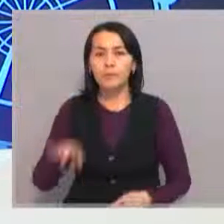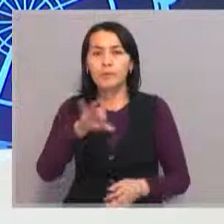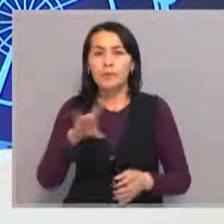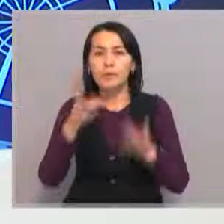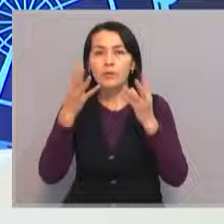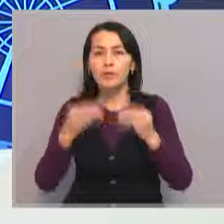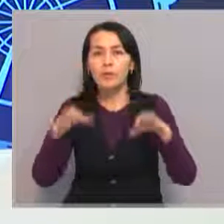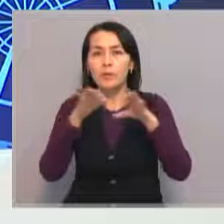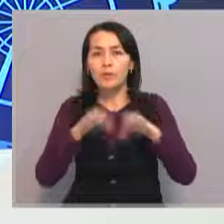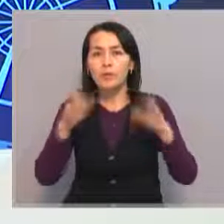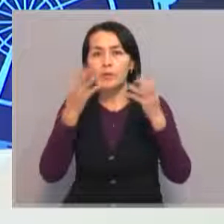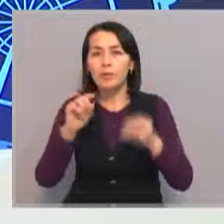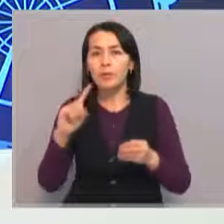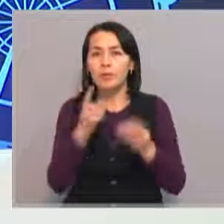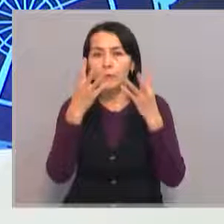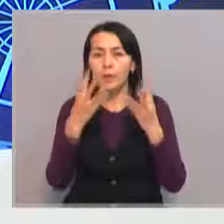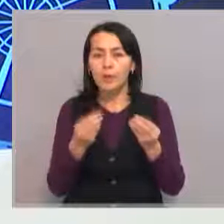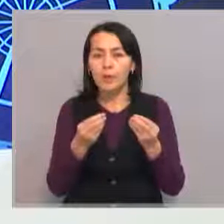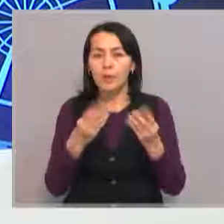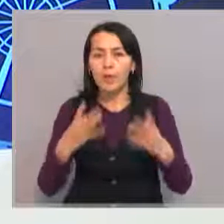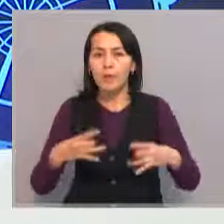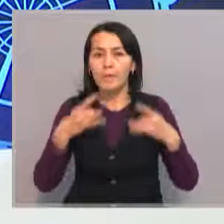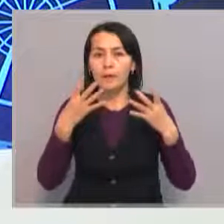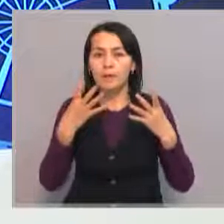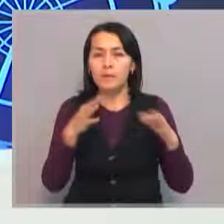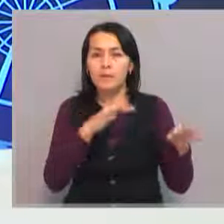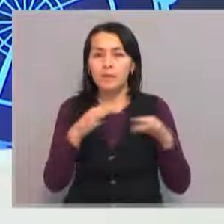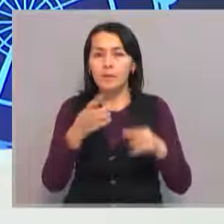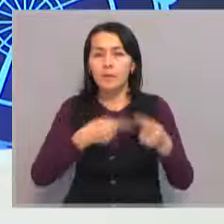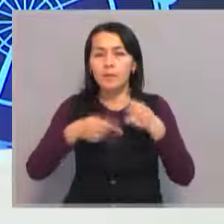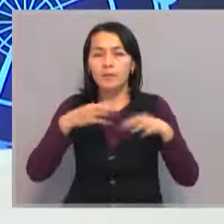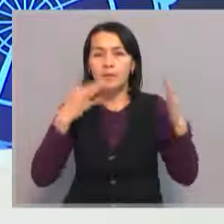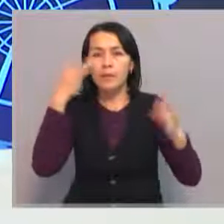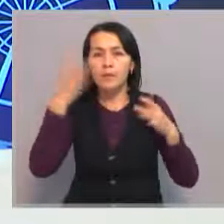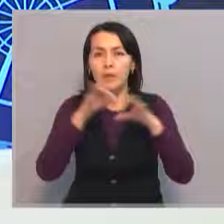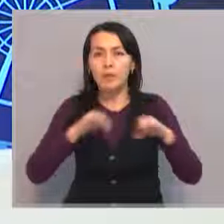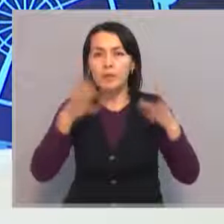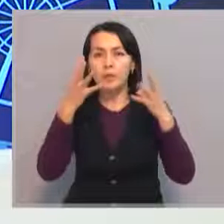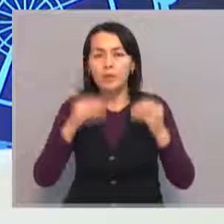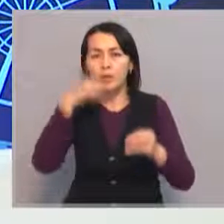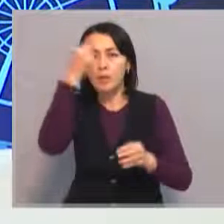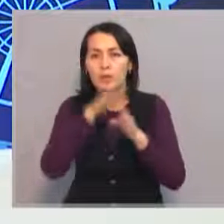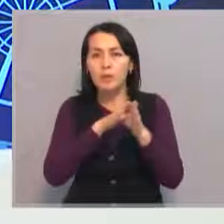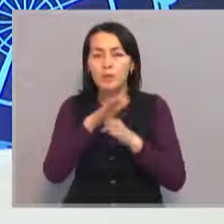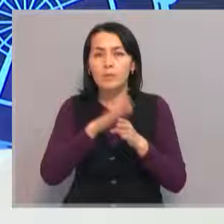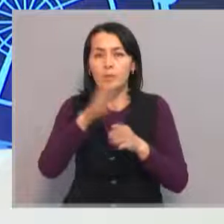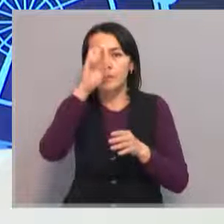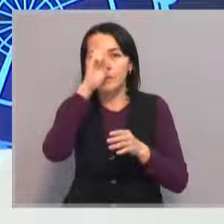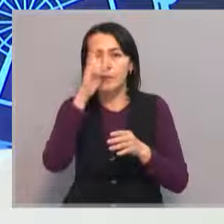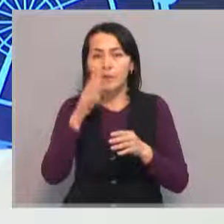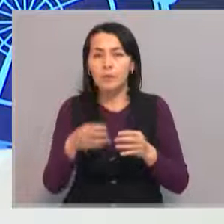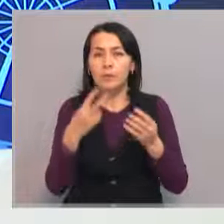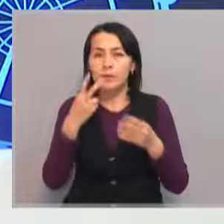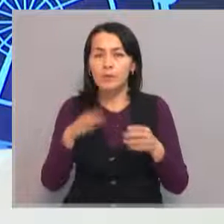Республика күні, тәуелсіздік күні бір күн ғана аталып өтетін береке емес. Ата-бабаларымыз армандаған азаттық күні жыл бойы ел жерде ескеріліп